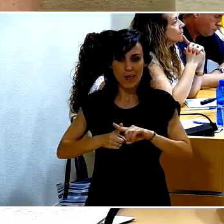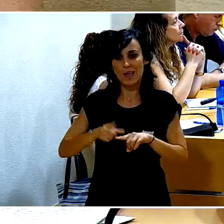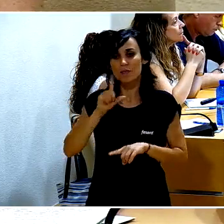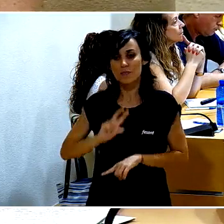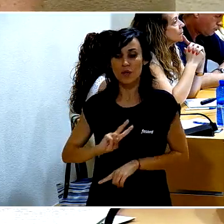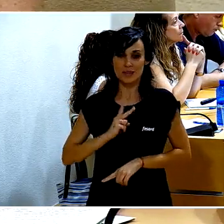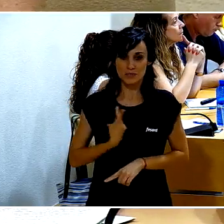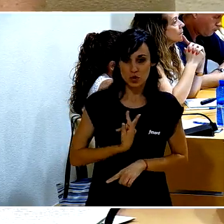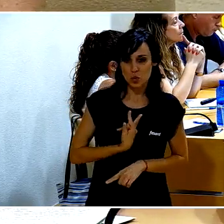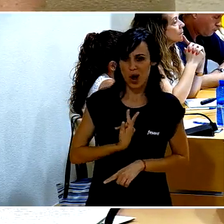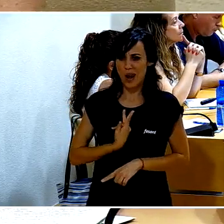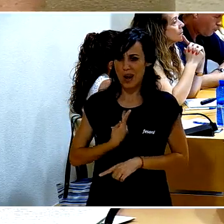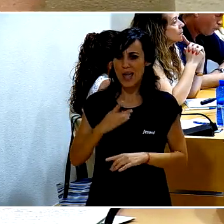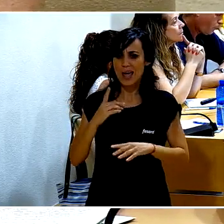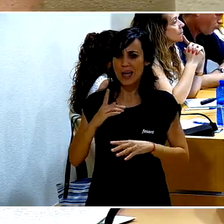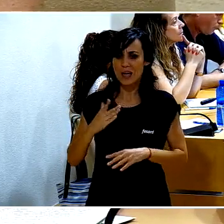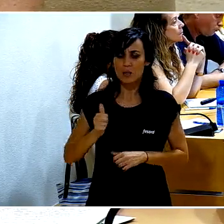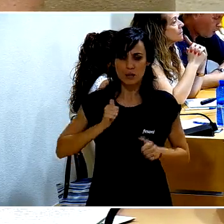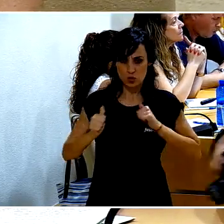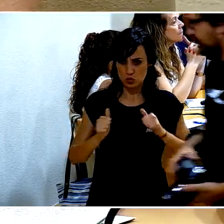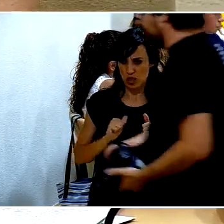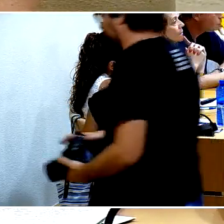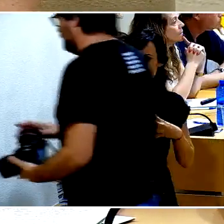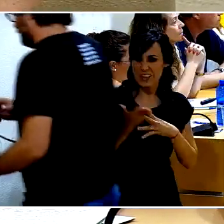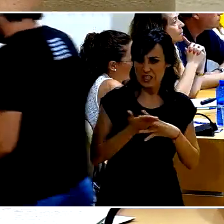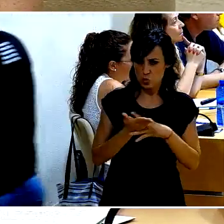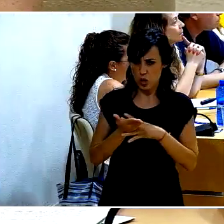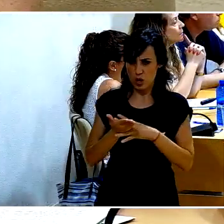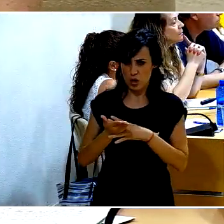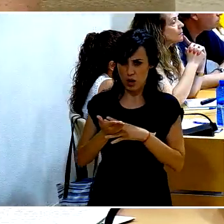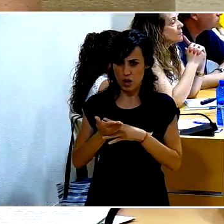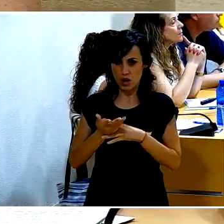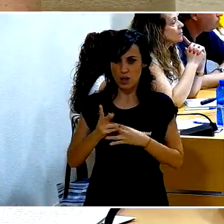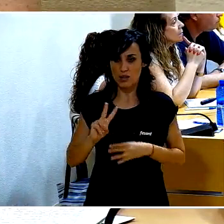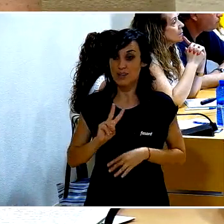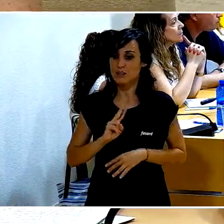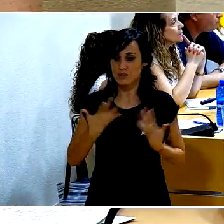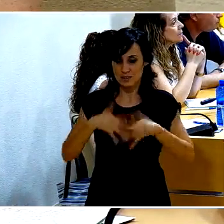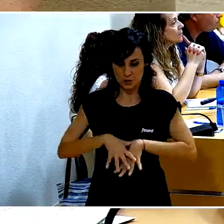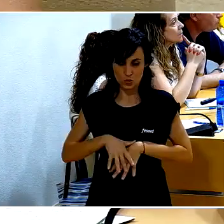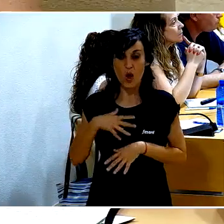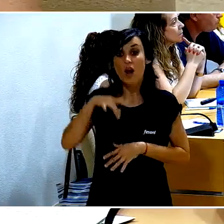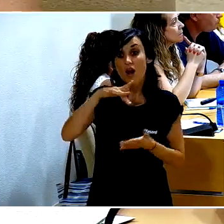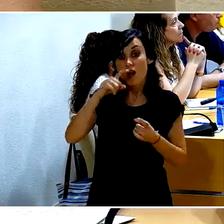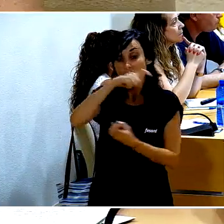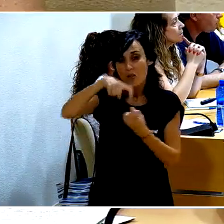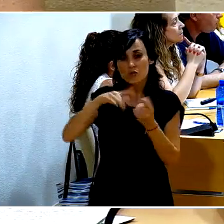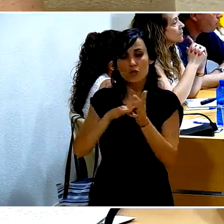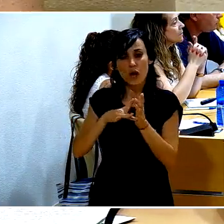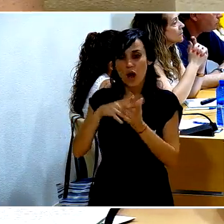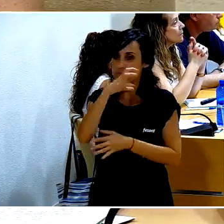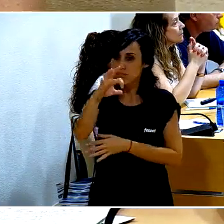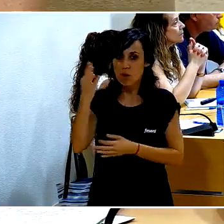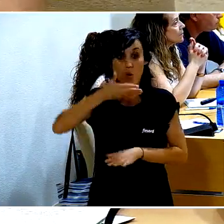e intersexual. I com cada any ho celebrem, hem de reivindicar l'orgull d'aquestes persones a les quals la